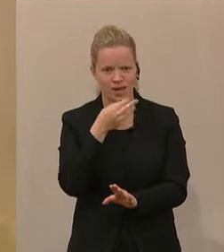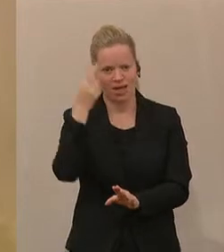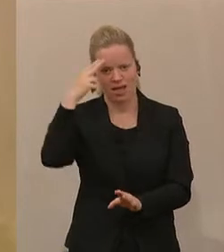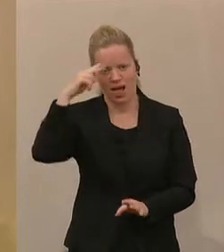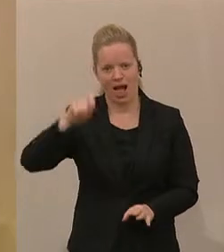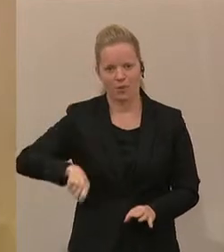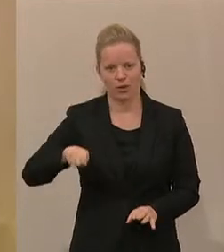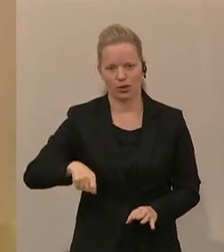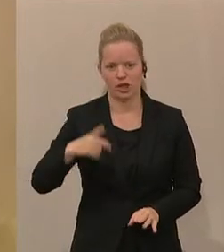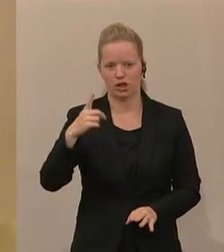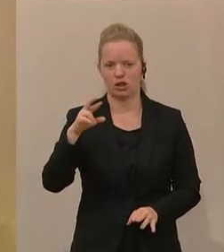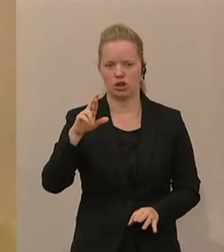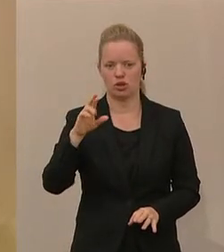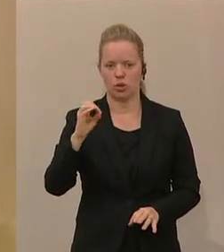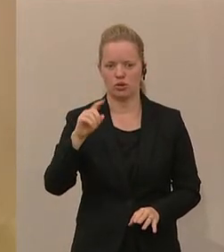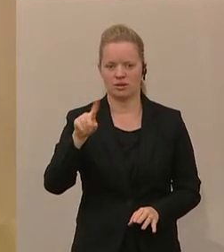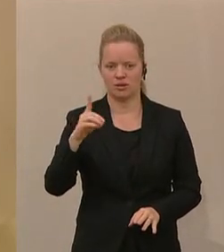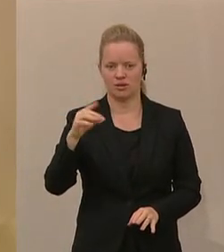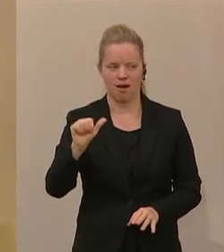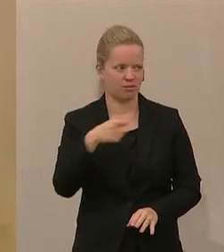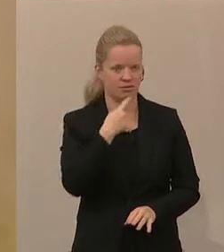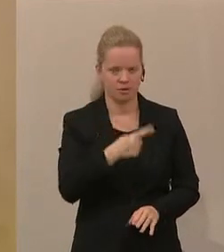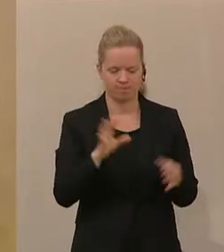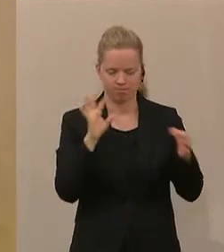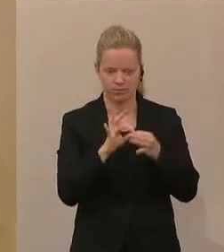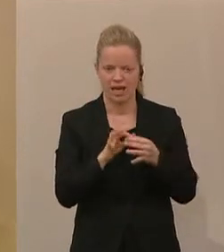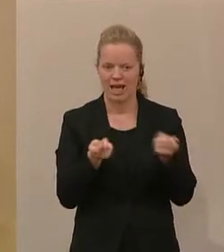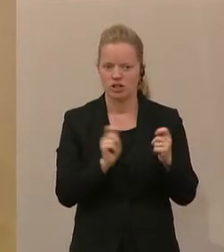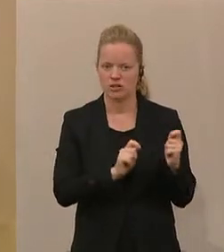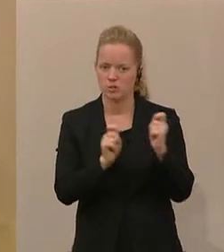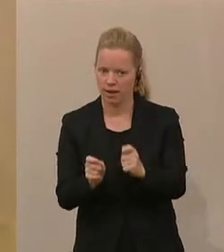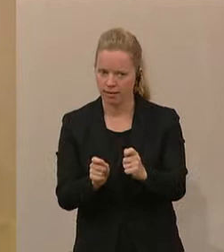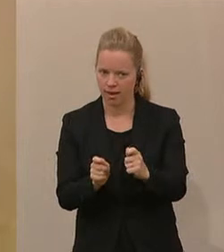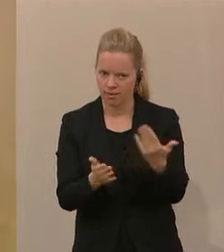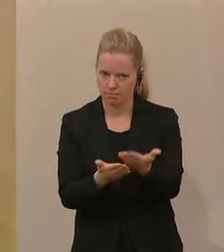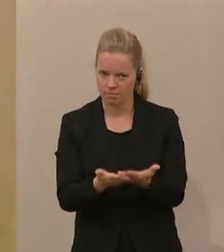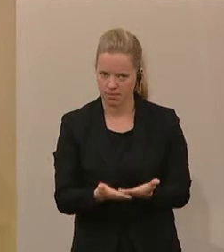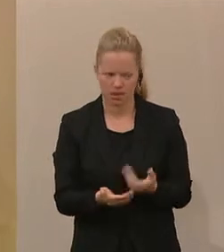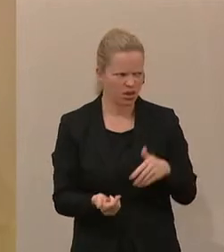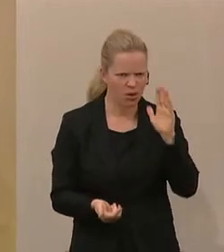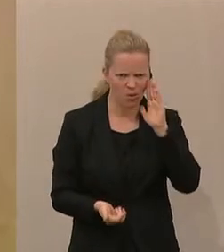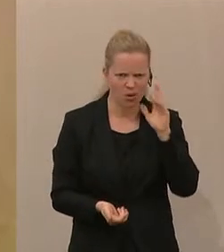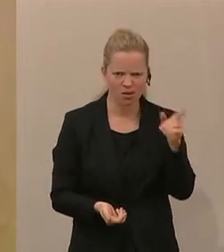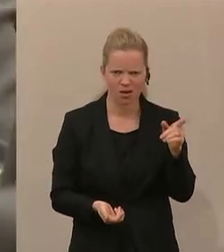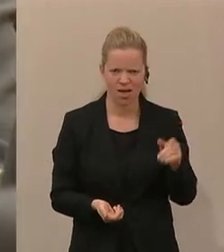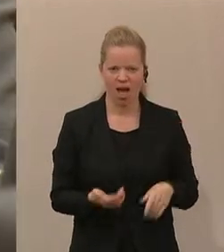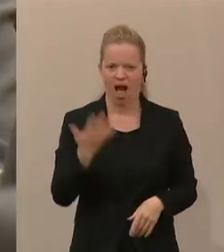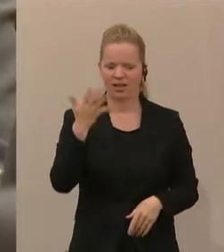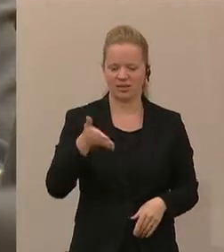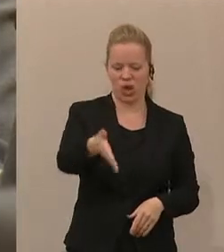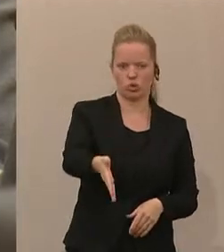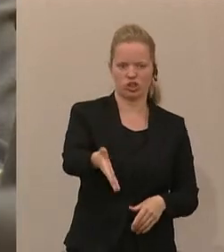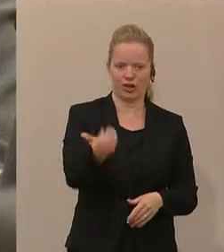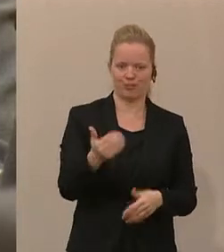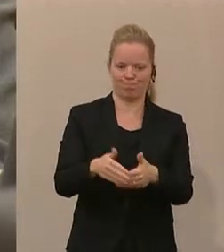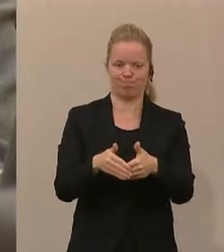Abgeordnete Trotzter erwähnt hat. Der Entschließungsantrag, den er eingebracht hat, was habe ich da gehört? Die Hand ist ausgestreckt, man